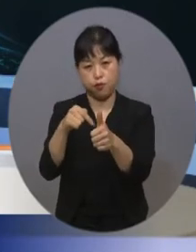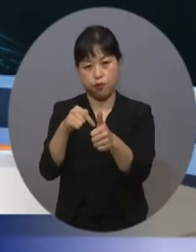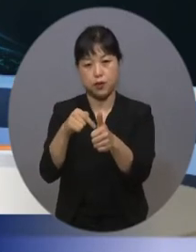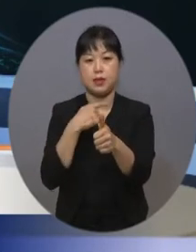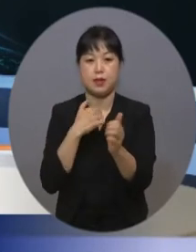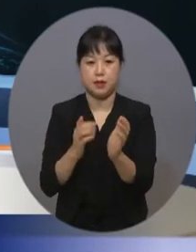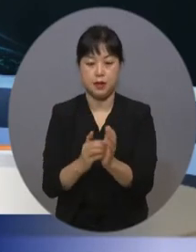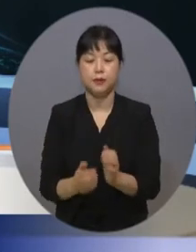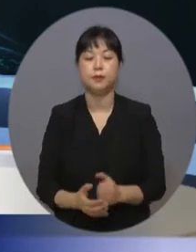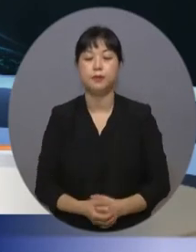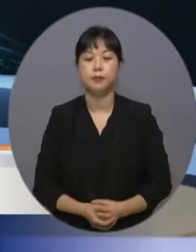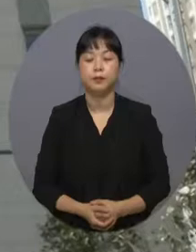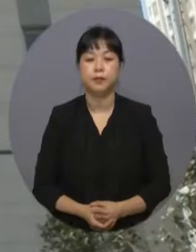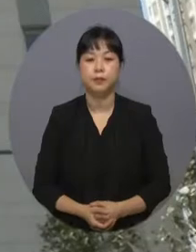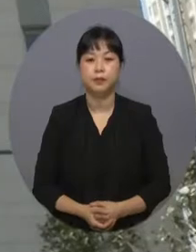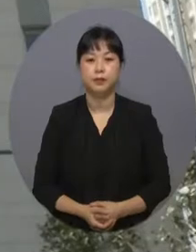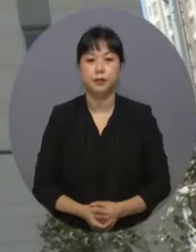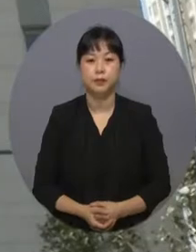조은빈 기자입니다.